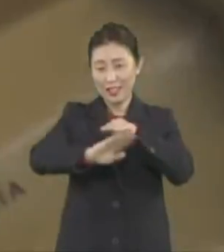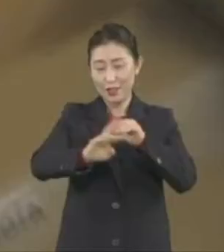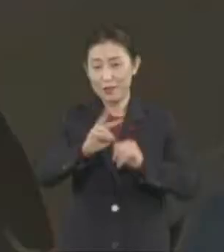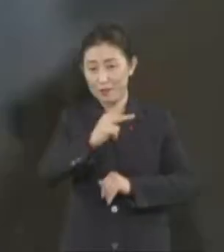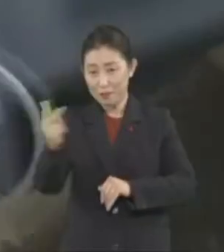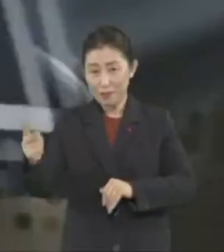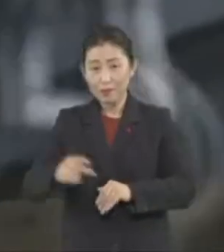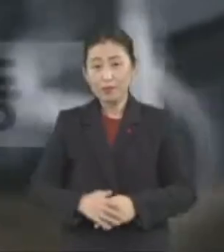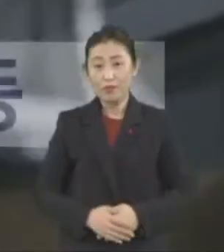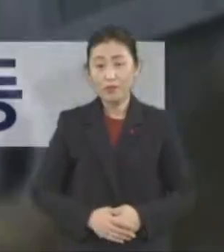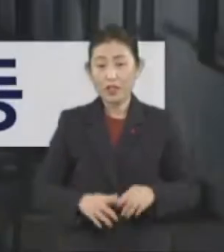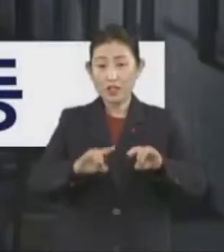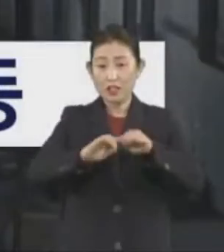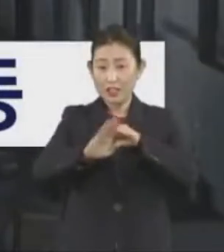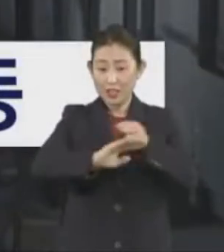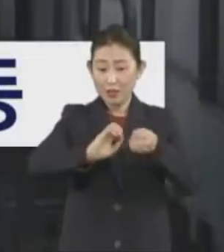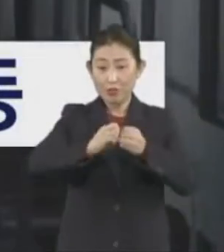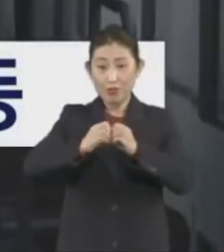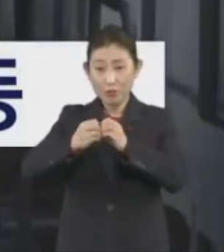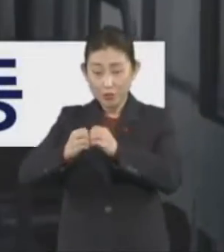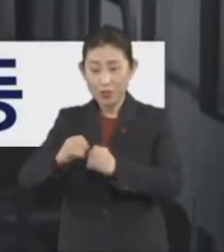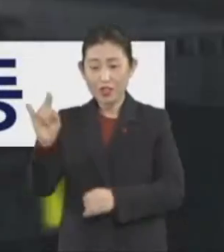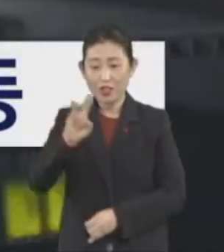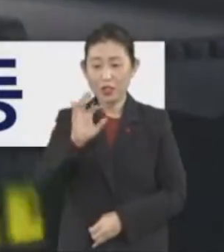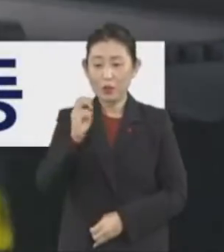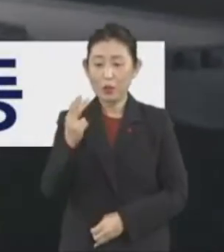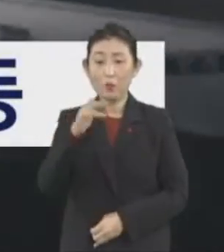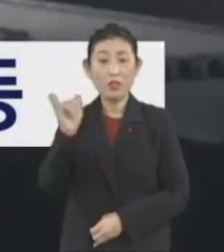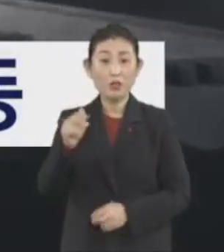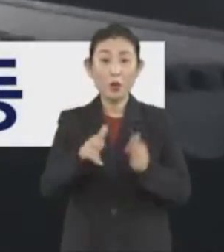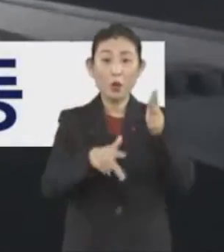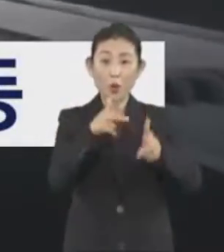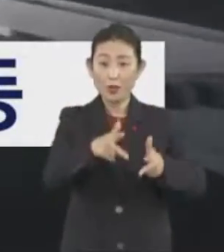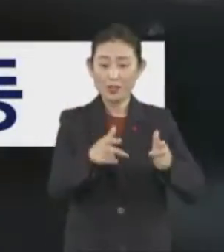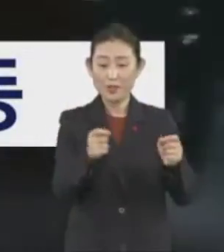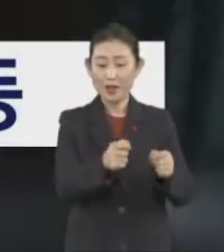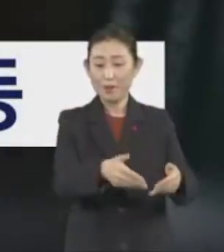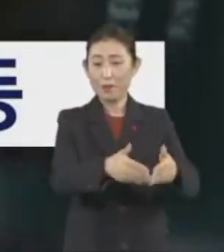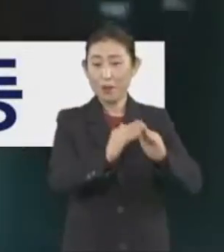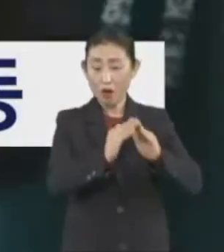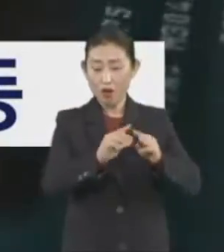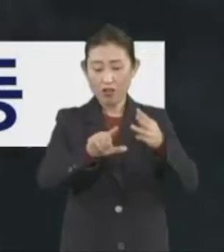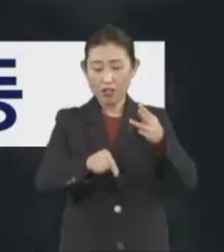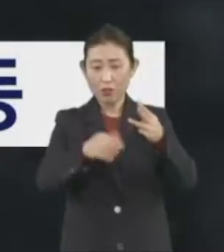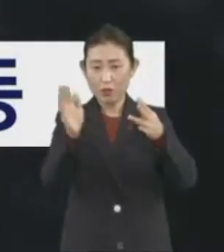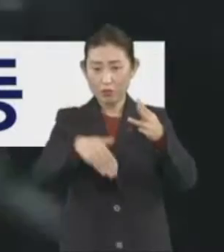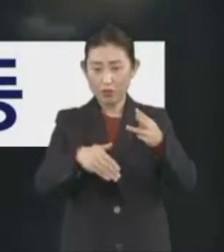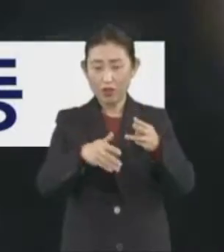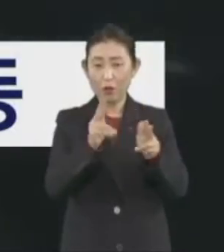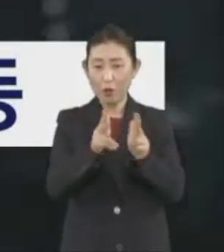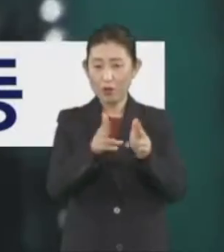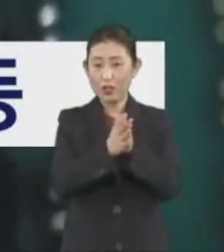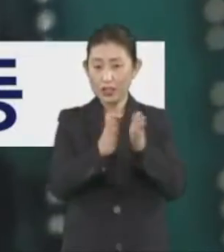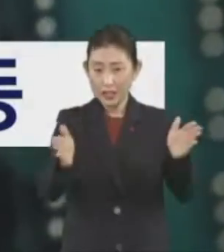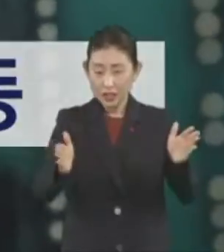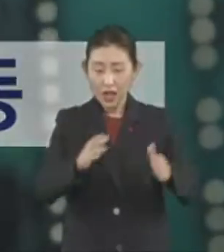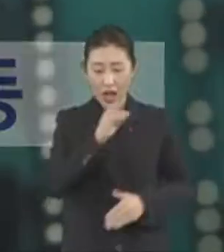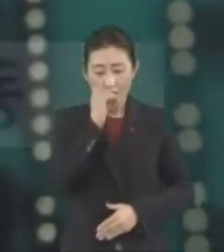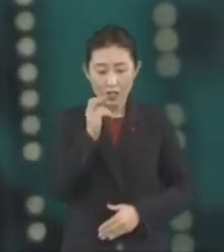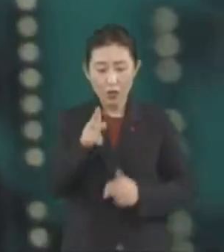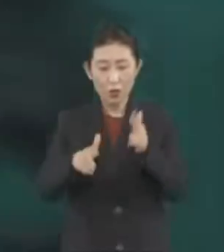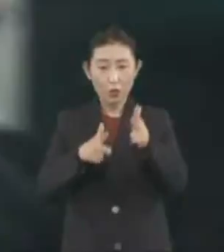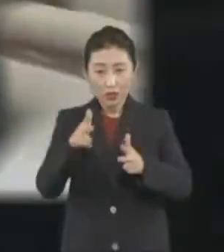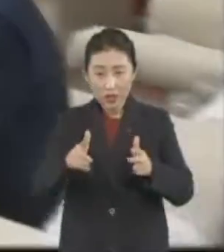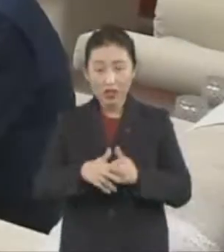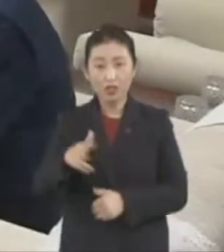탈바꿈합니다. 전기차 부품을 공급하는 현대모비스 공장도 인근에 들어서며 3월부터 가동돼 아산 공장은 물론